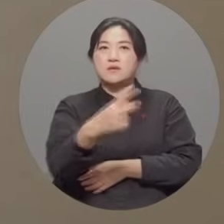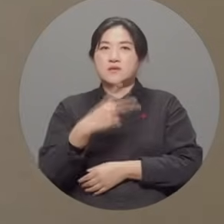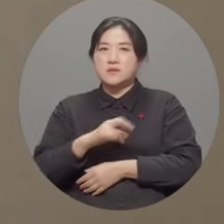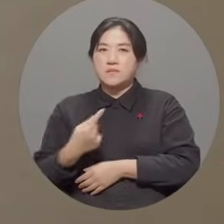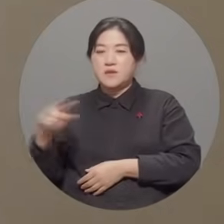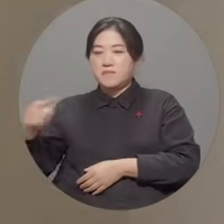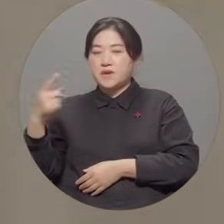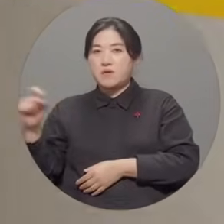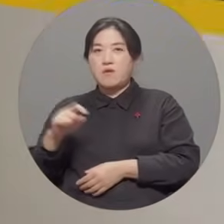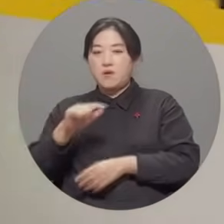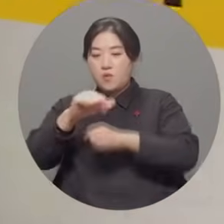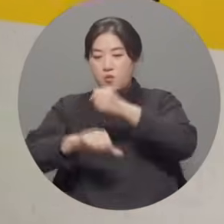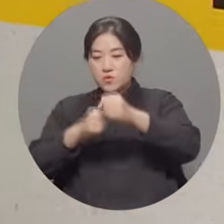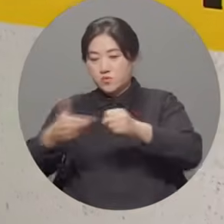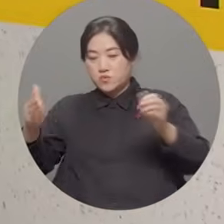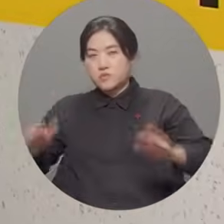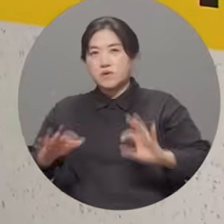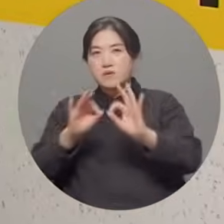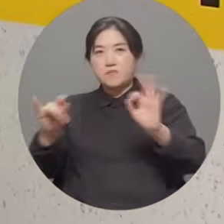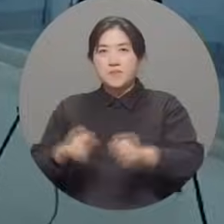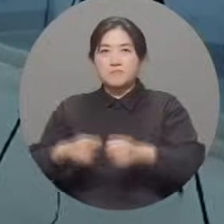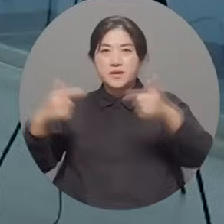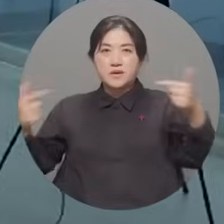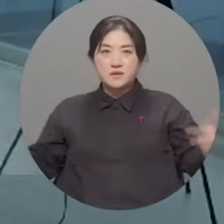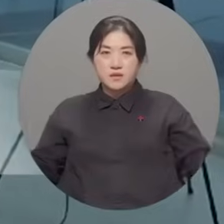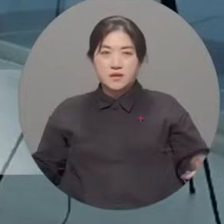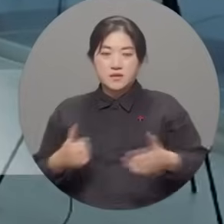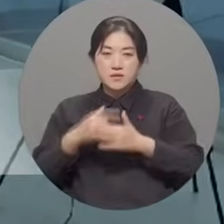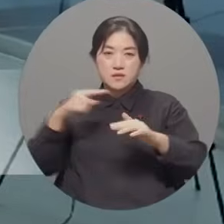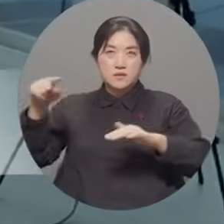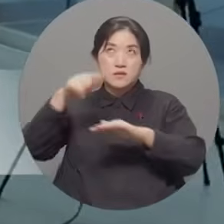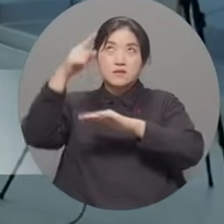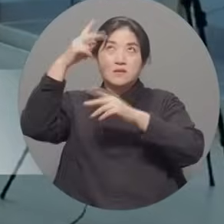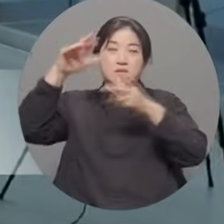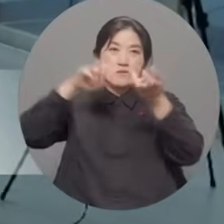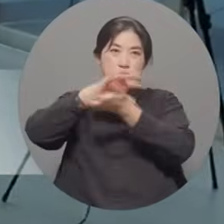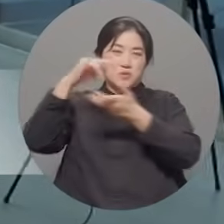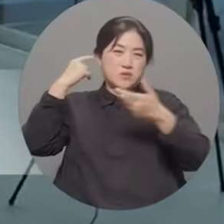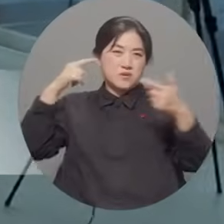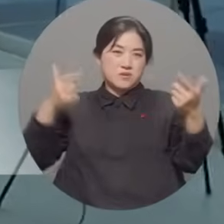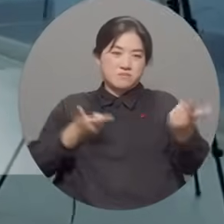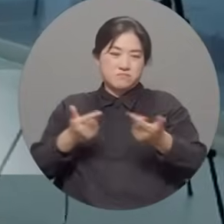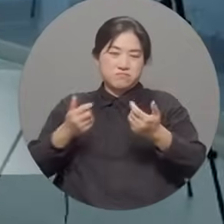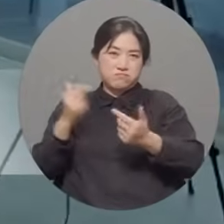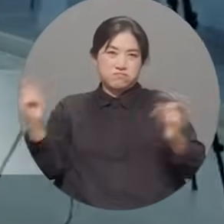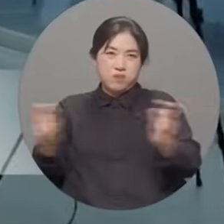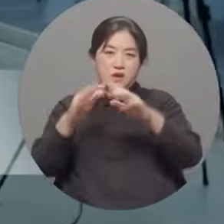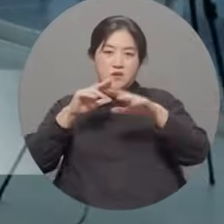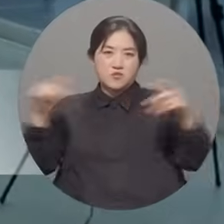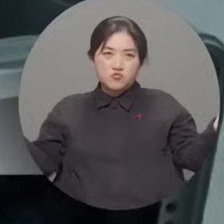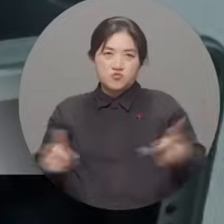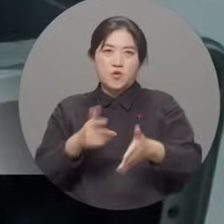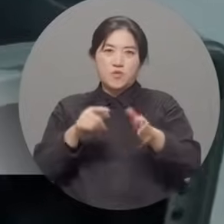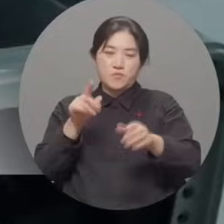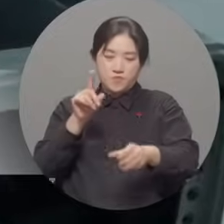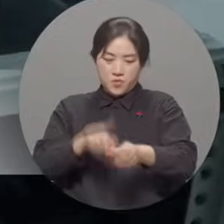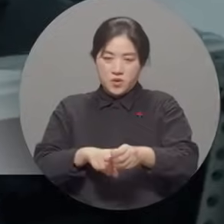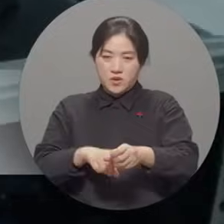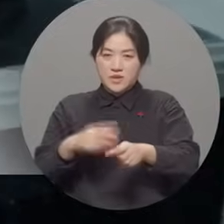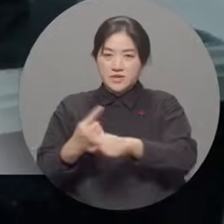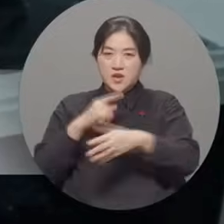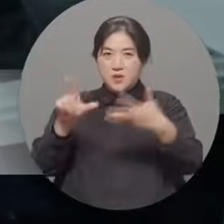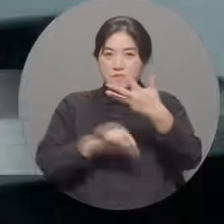110건으로 5년 사이 10배 늘었습니다. 층간소음 분쟁을 줄이기 위해 정부는 지난해 8월 아파트를 중고한